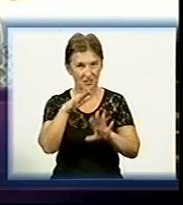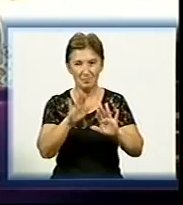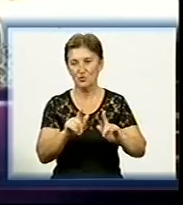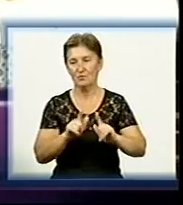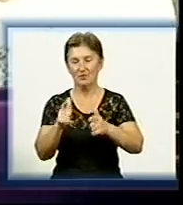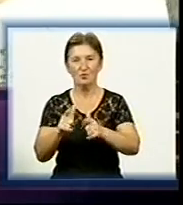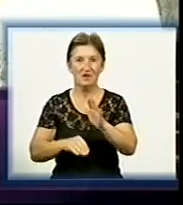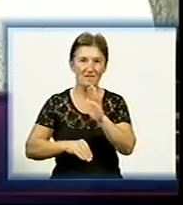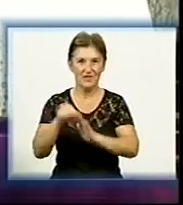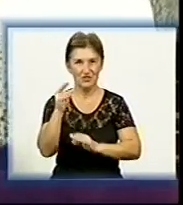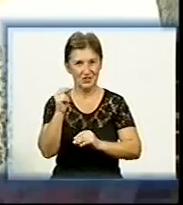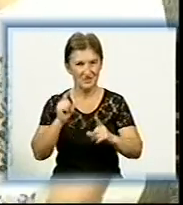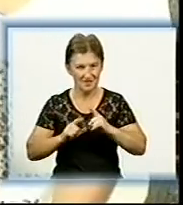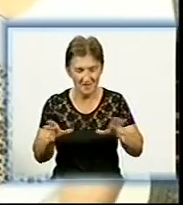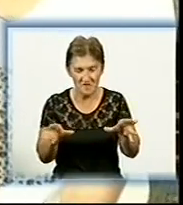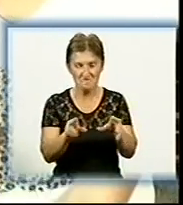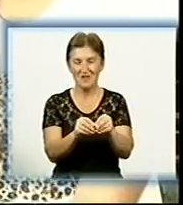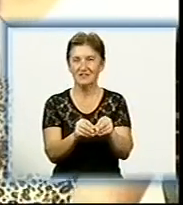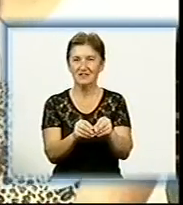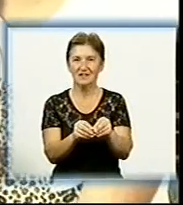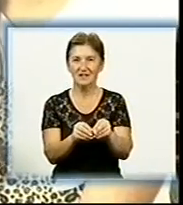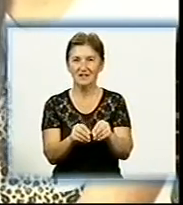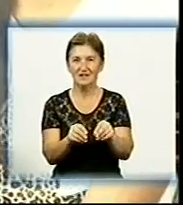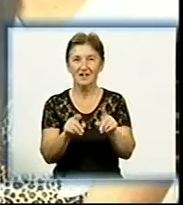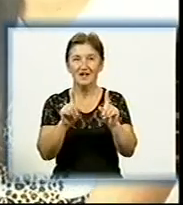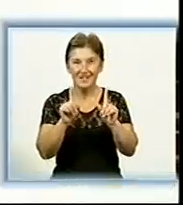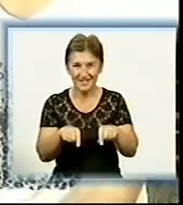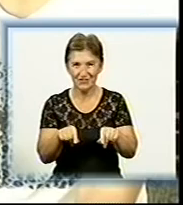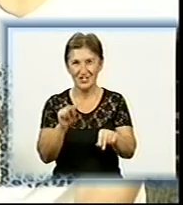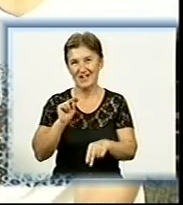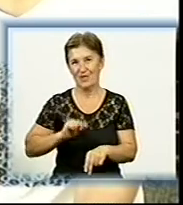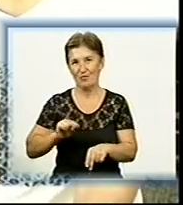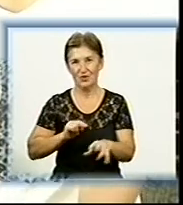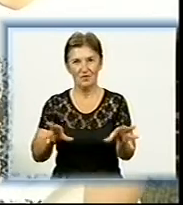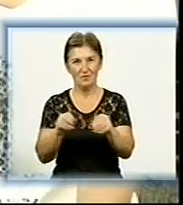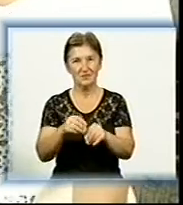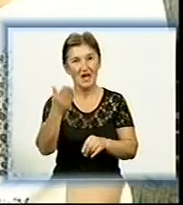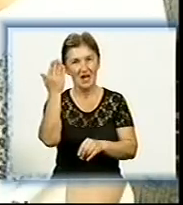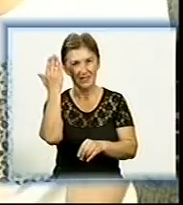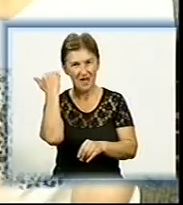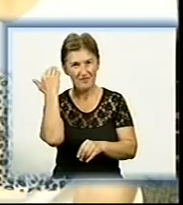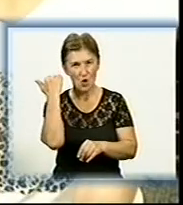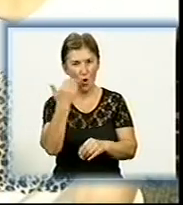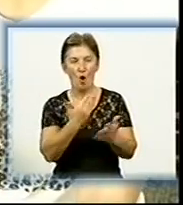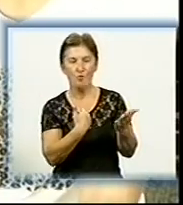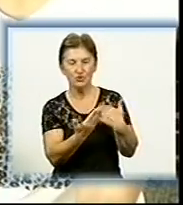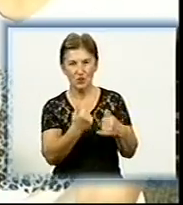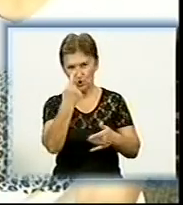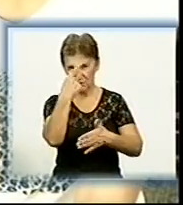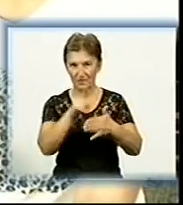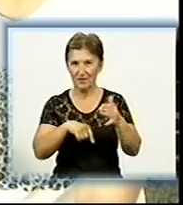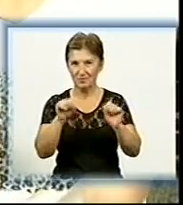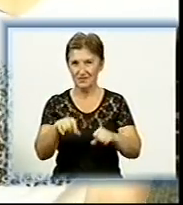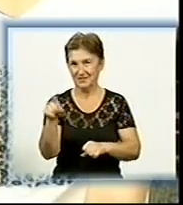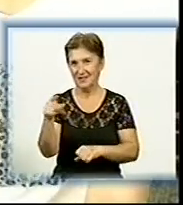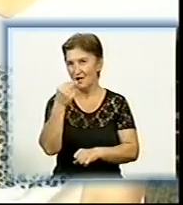вище заведення. Вот, так. І навіть працювали разом. Так як ми дуже давно спілкуємося, я з впевненістю можу сказати, що Жанна –